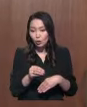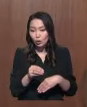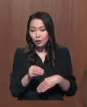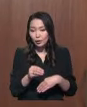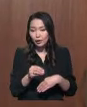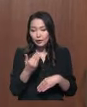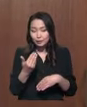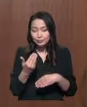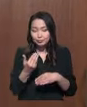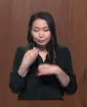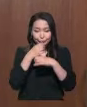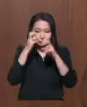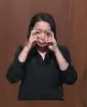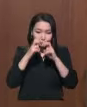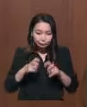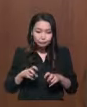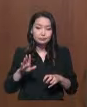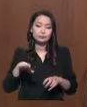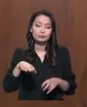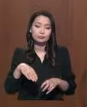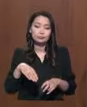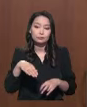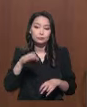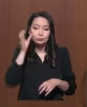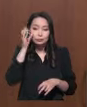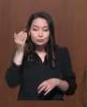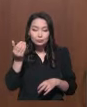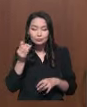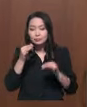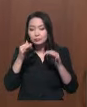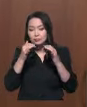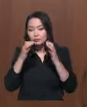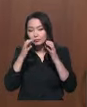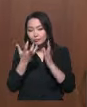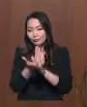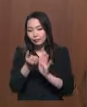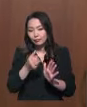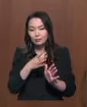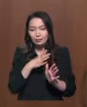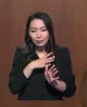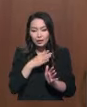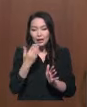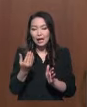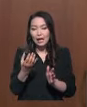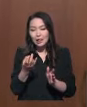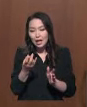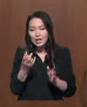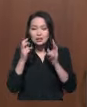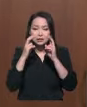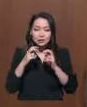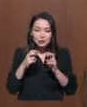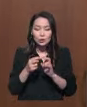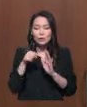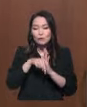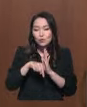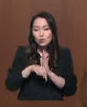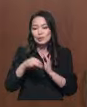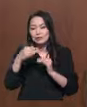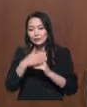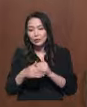обработки всех проб. Учеными отбираются пробы, гистологический анализ, отбираются внутренние органы